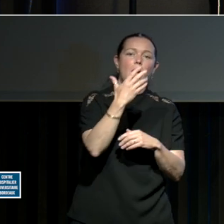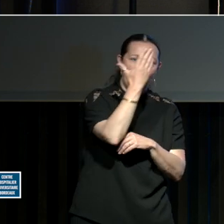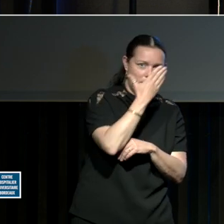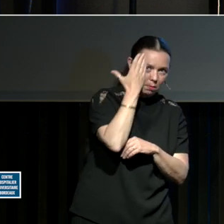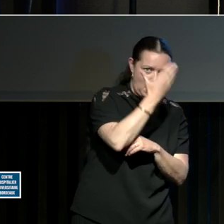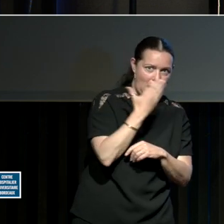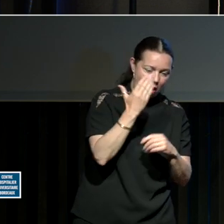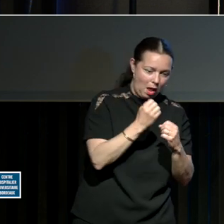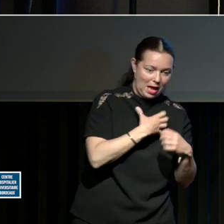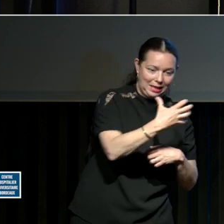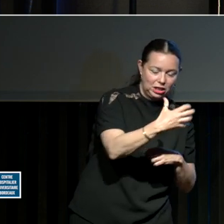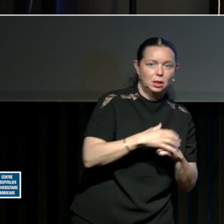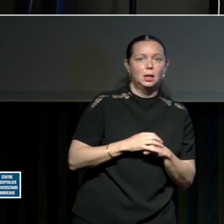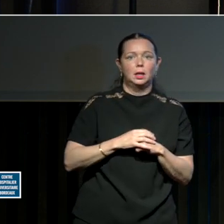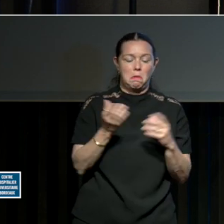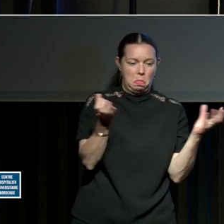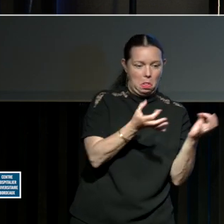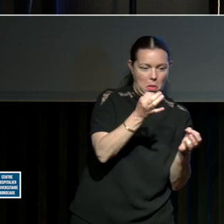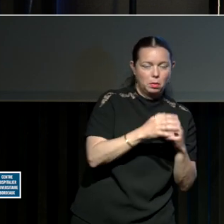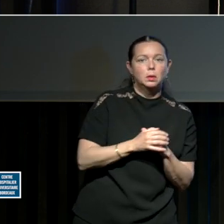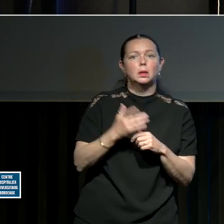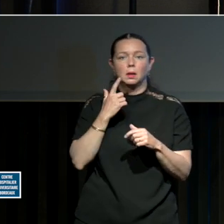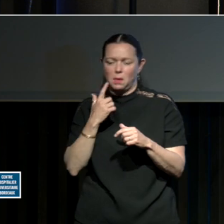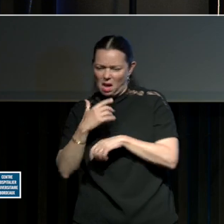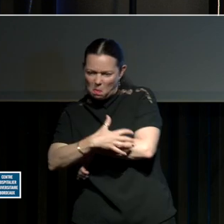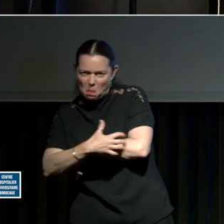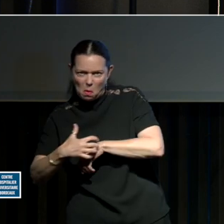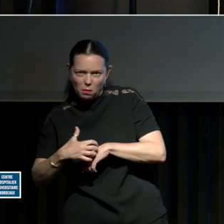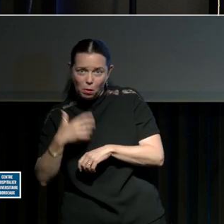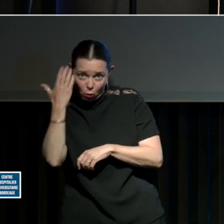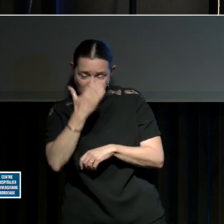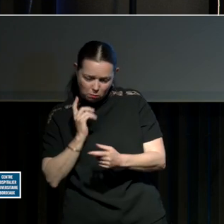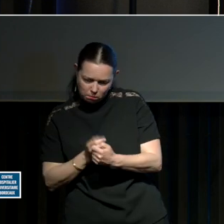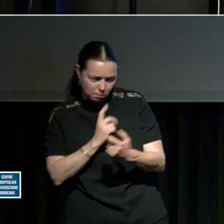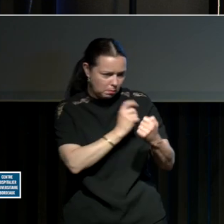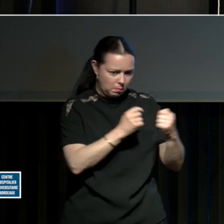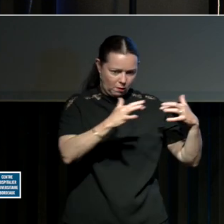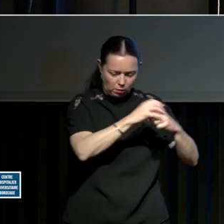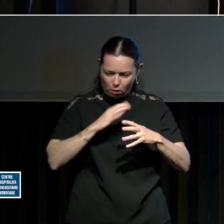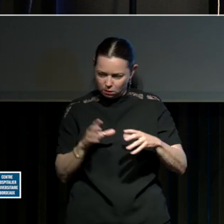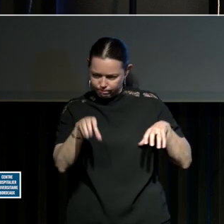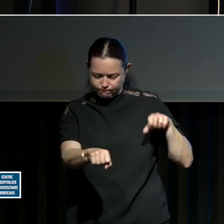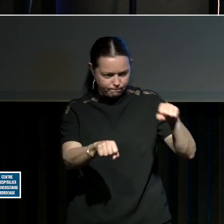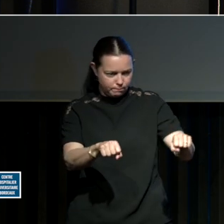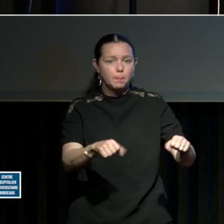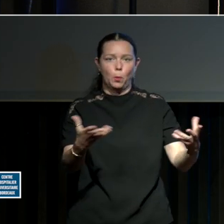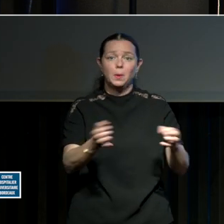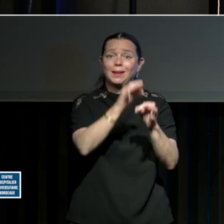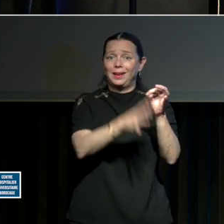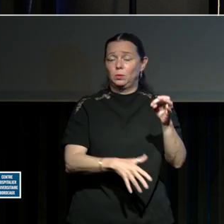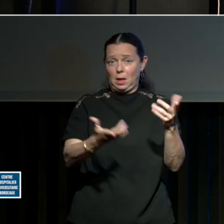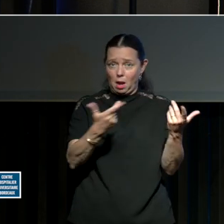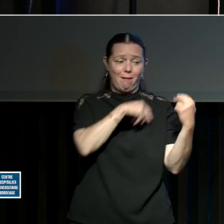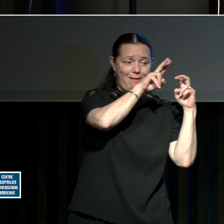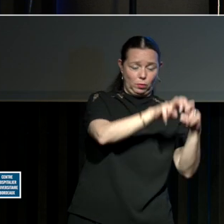un environnement appauvri par rapport au risque de développer une addiction. Et donc ce que montrent ces travaux, c'est que